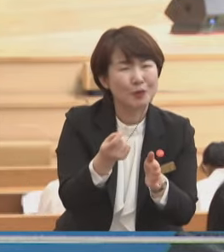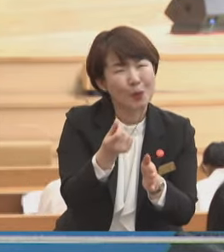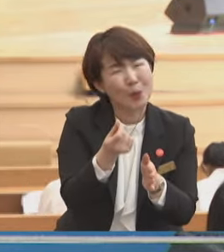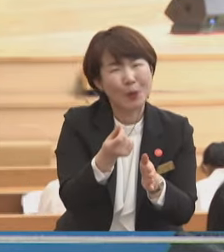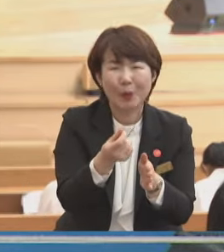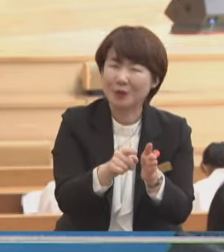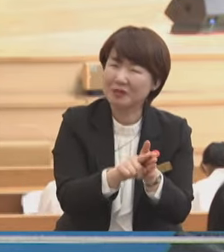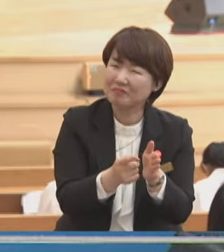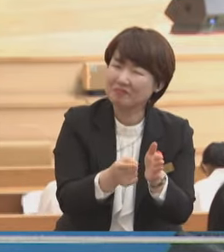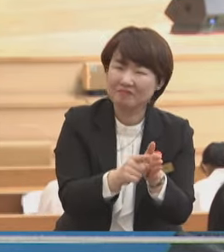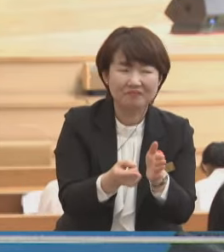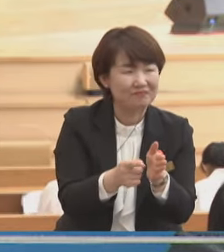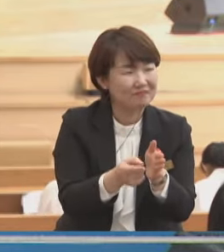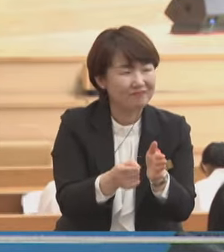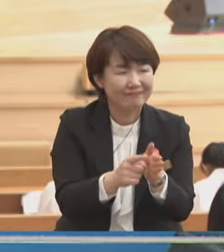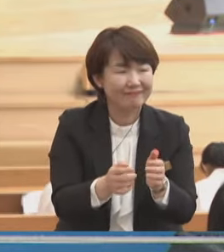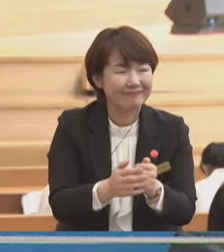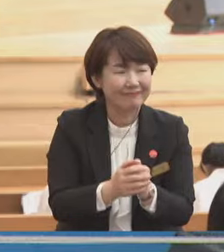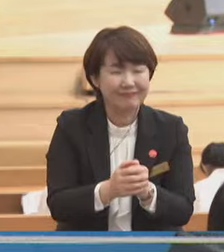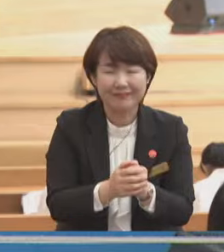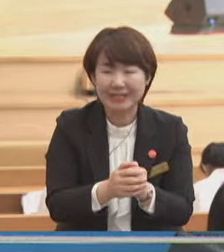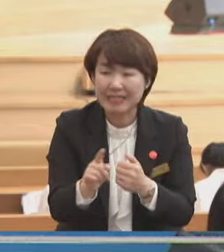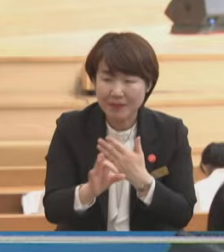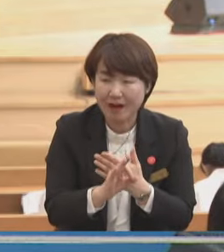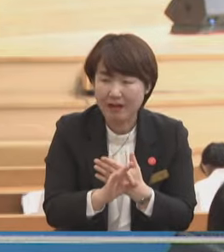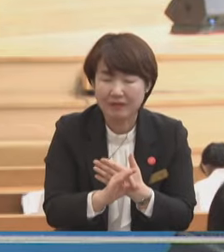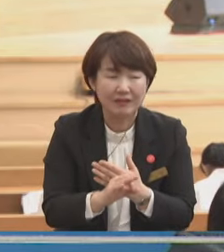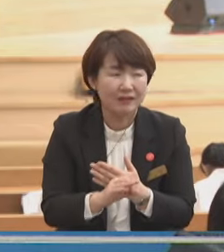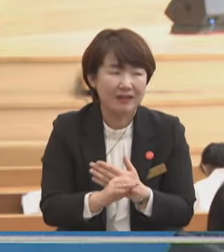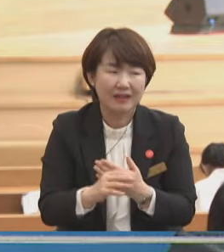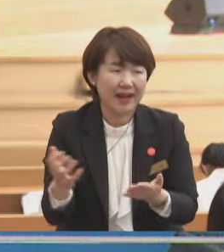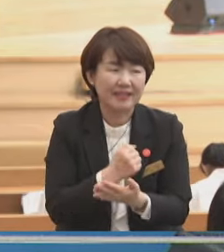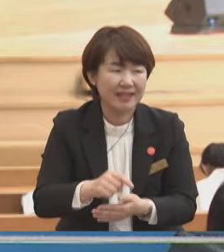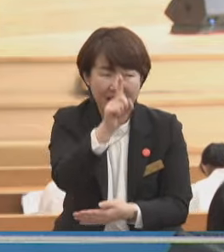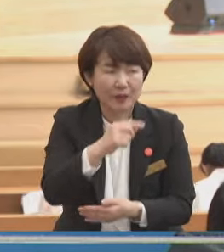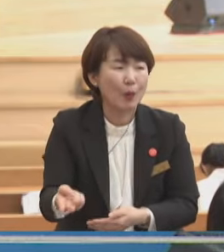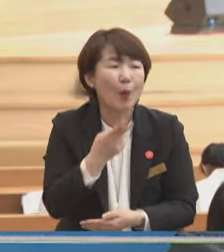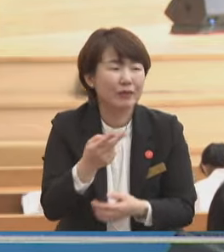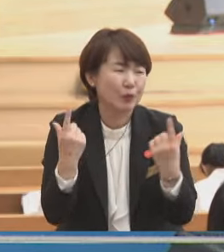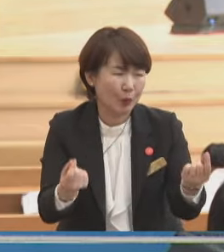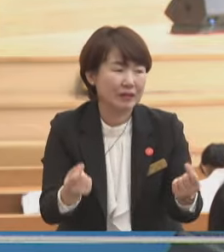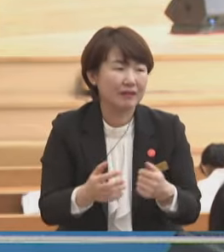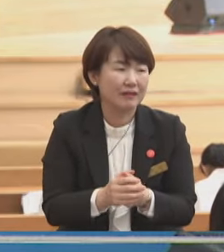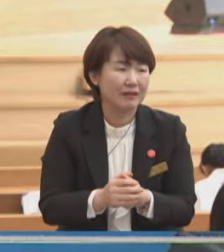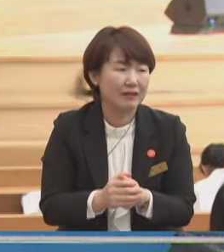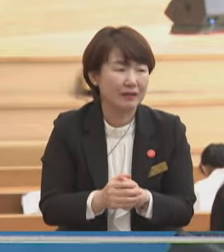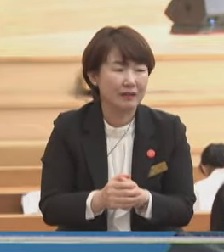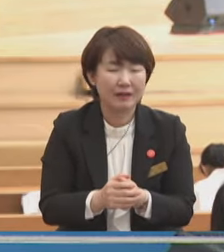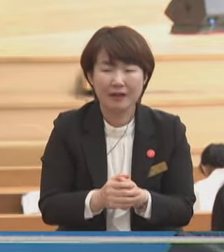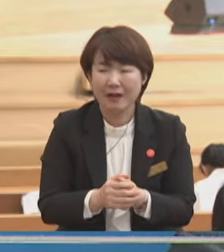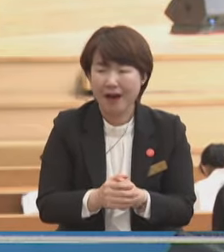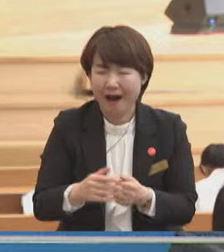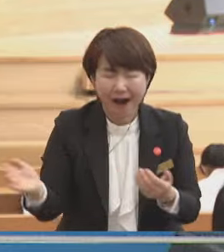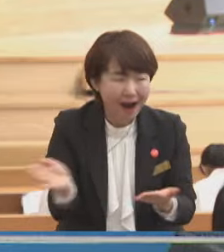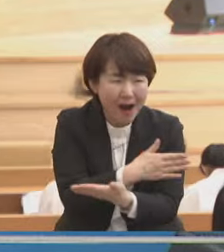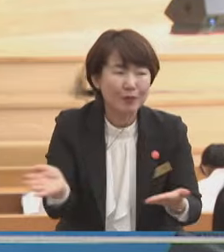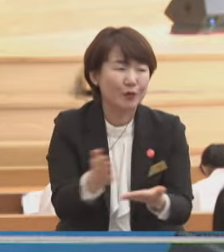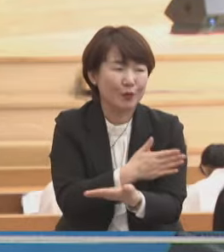없어 그건 아무것도 없는 거예요 철저한